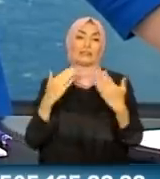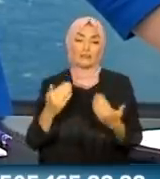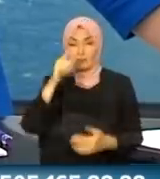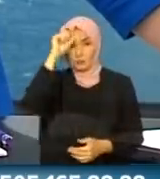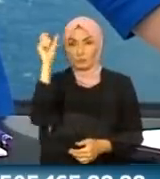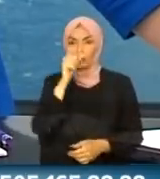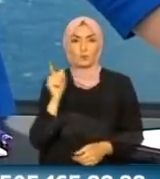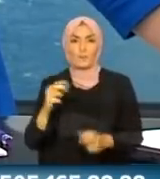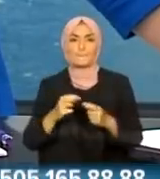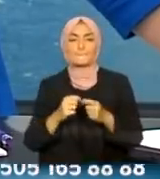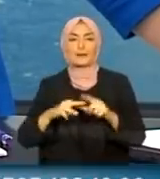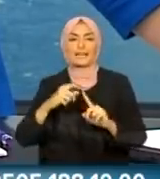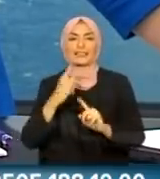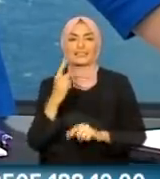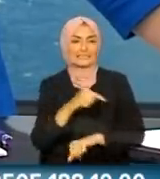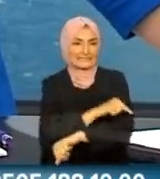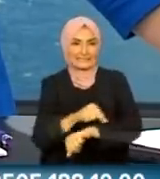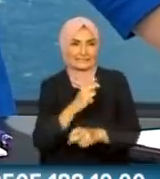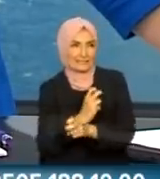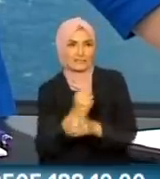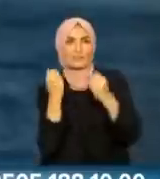sınırlarını tehdit etmekle suçladılar.